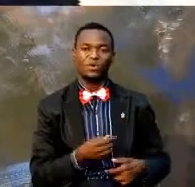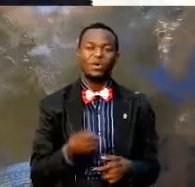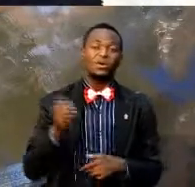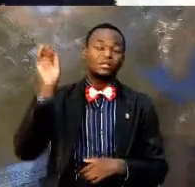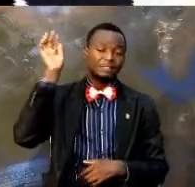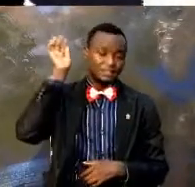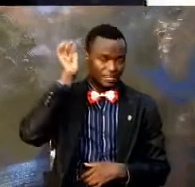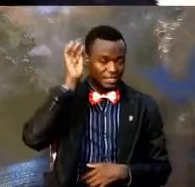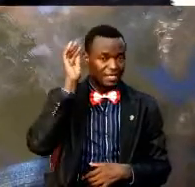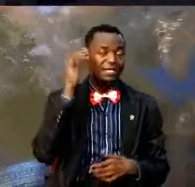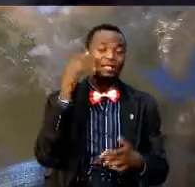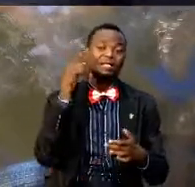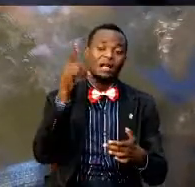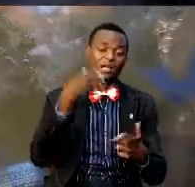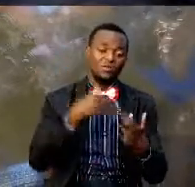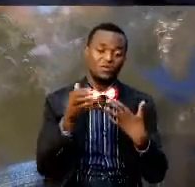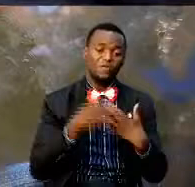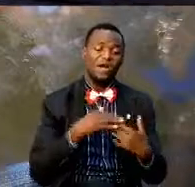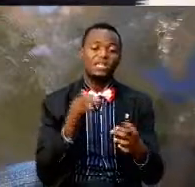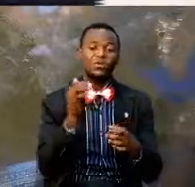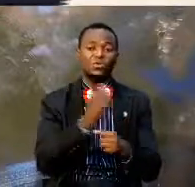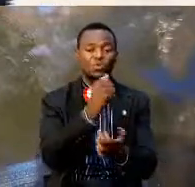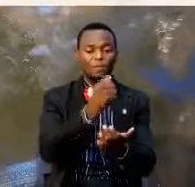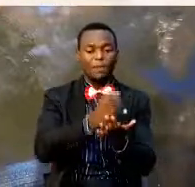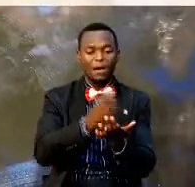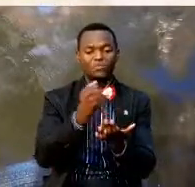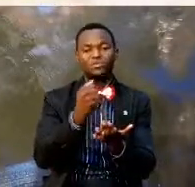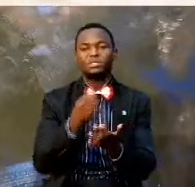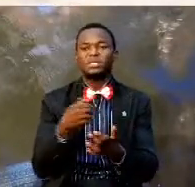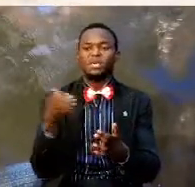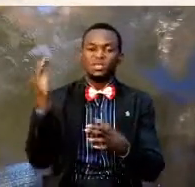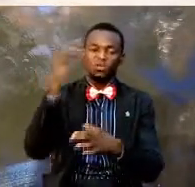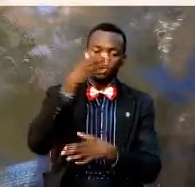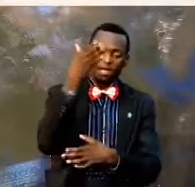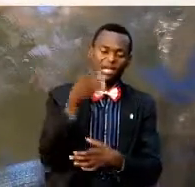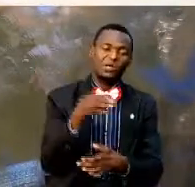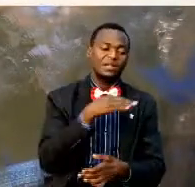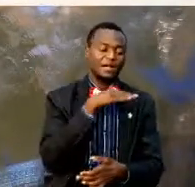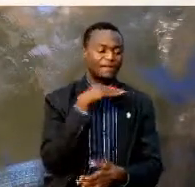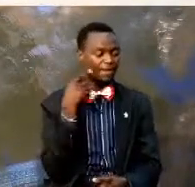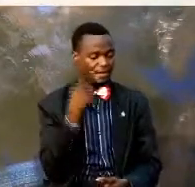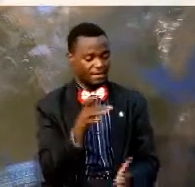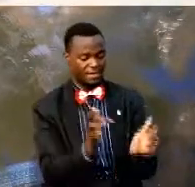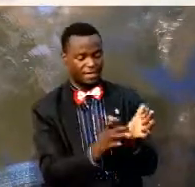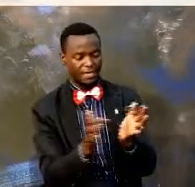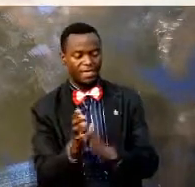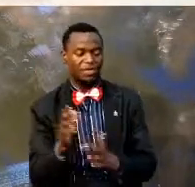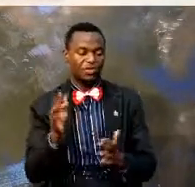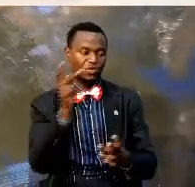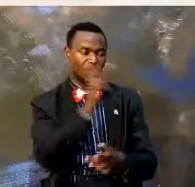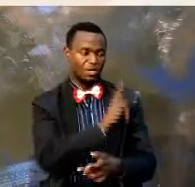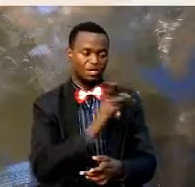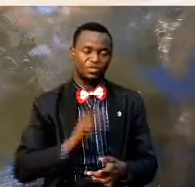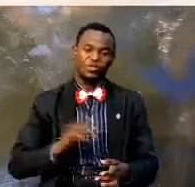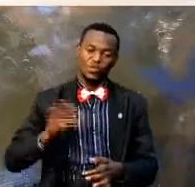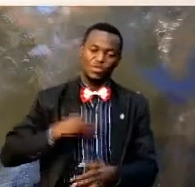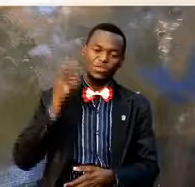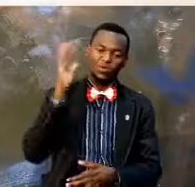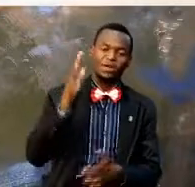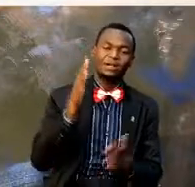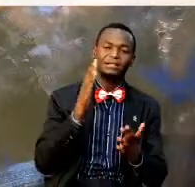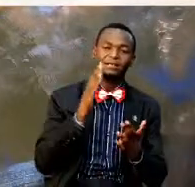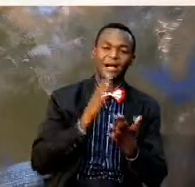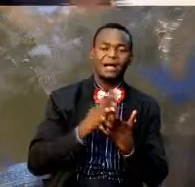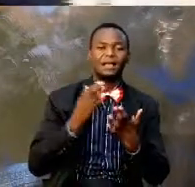sikilizeni, kitakachotufanya tuchukue maamuzi jioni ya leo ni ile kafara ya Yesu Kristo, kujitoa kwake katika hali